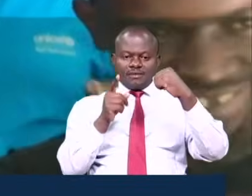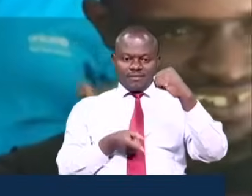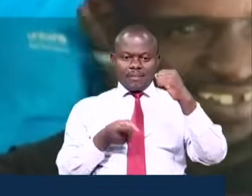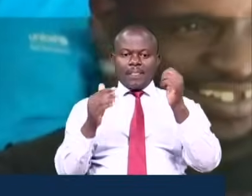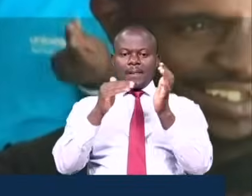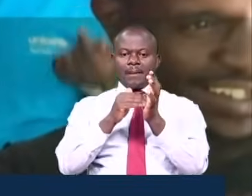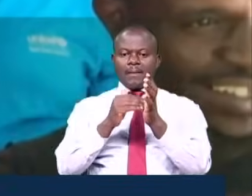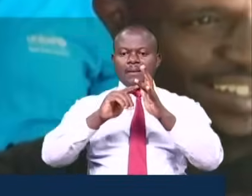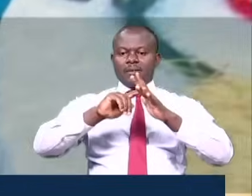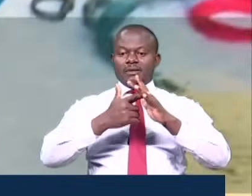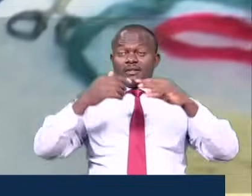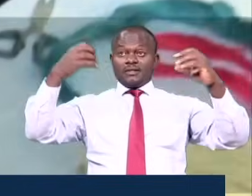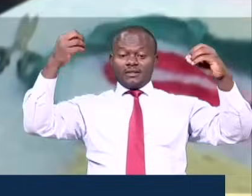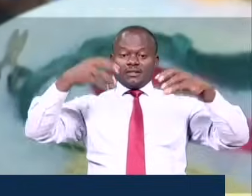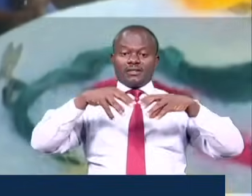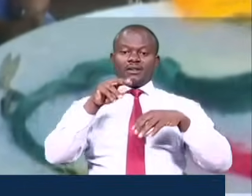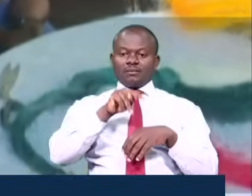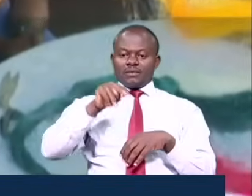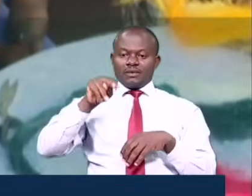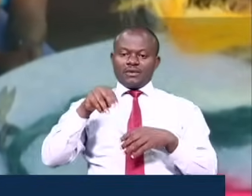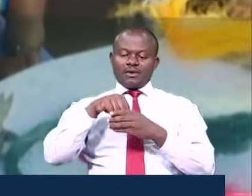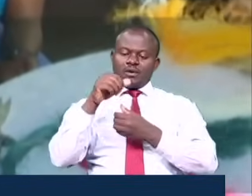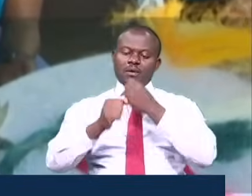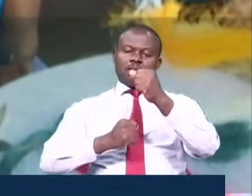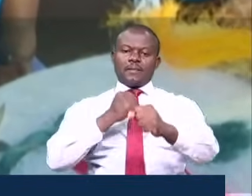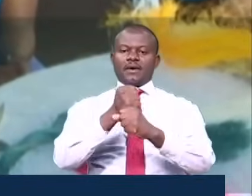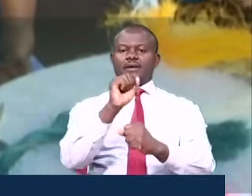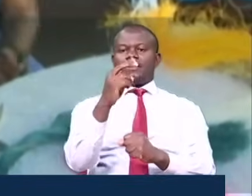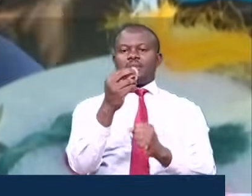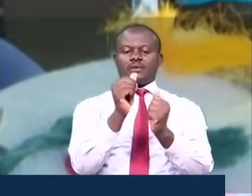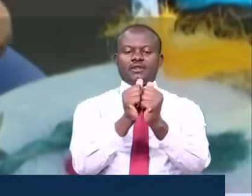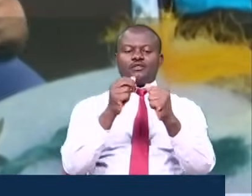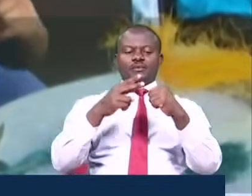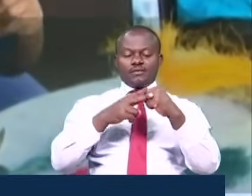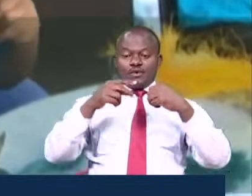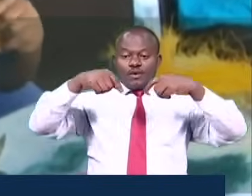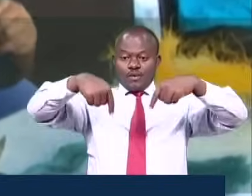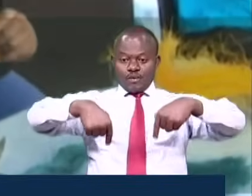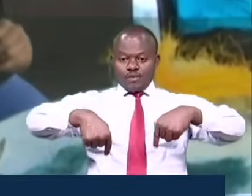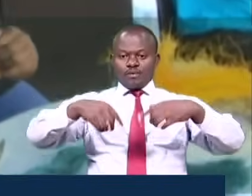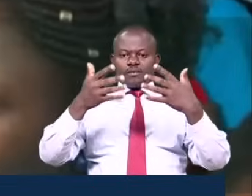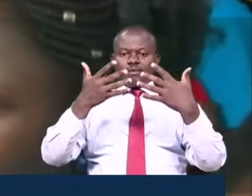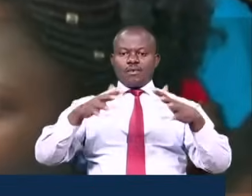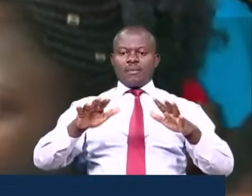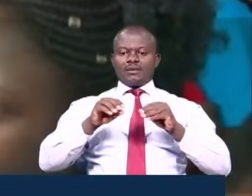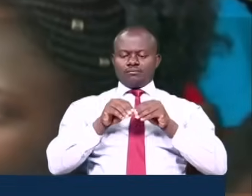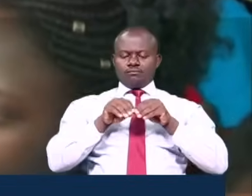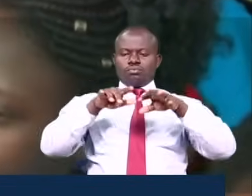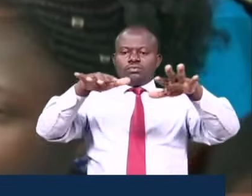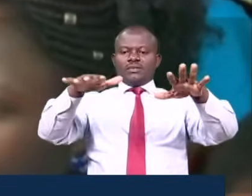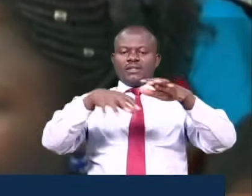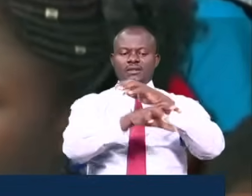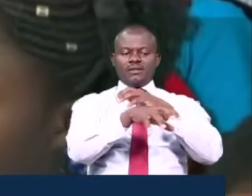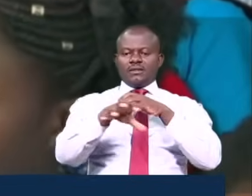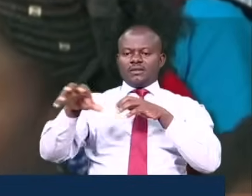ukaba waratangiriye i Kigali muri Nyarugenge muri 2017. Kuri ubu ukaba umaze kugaba amashami ahantu